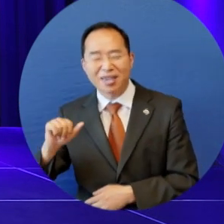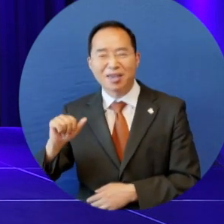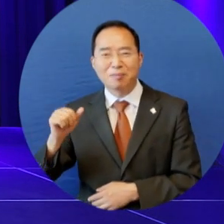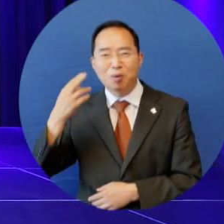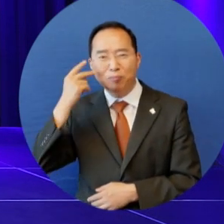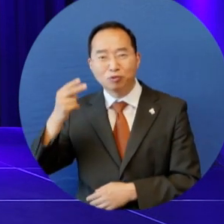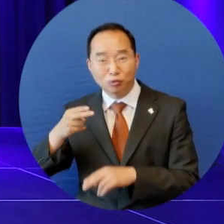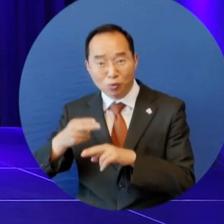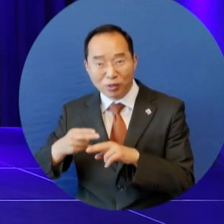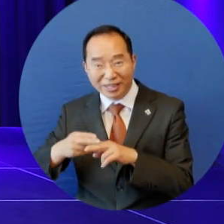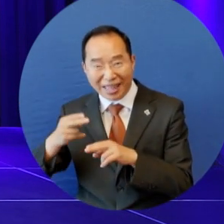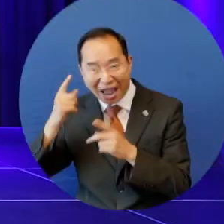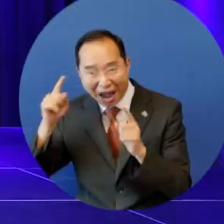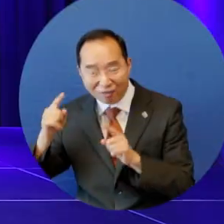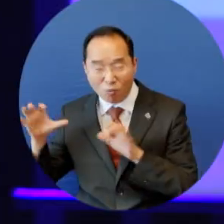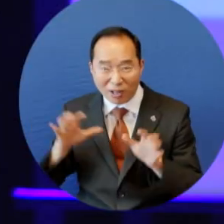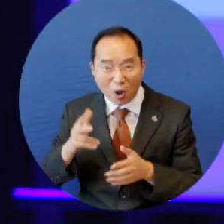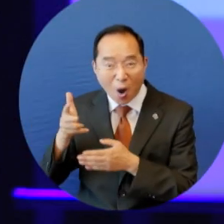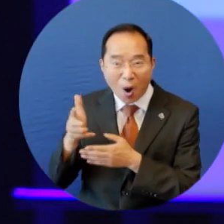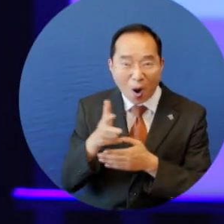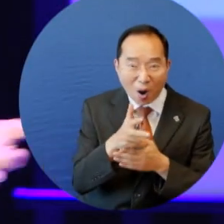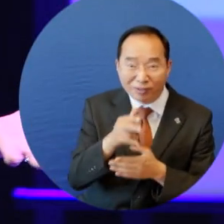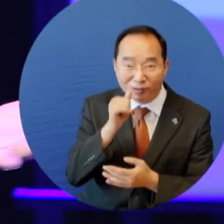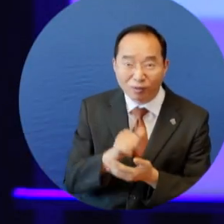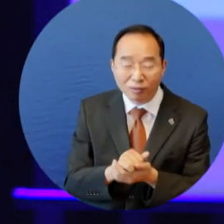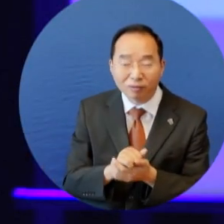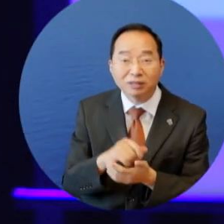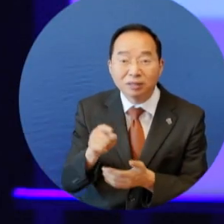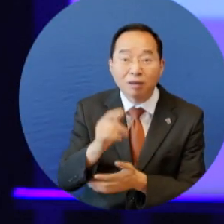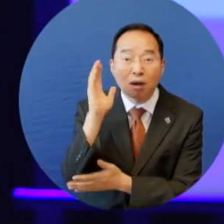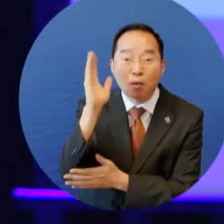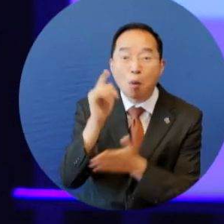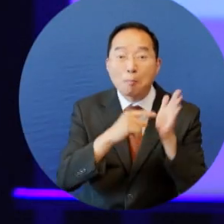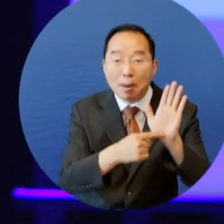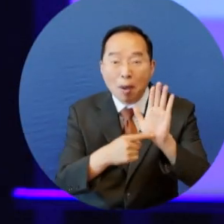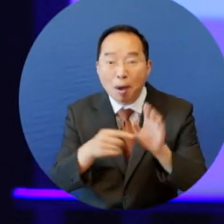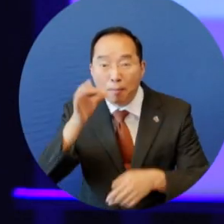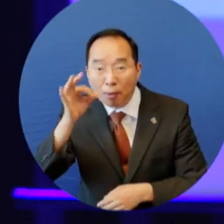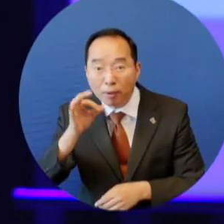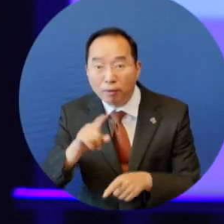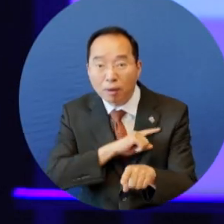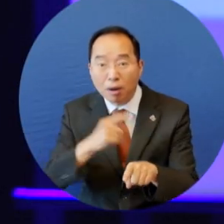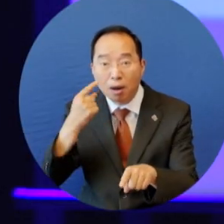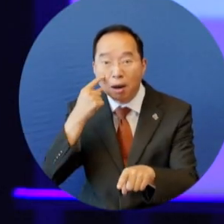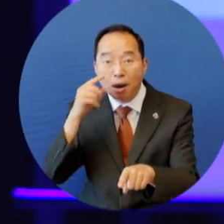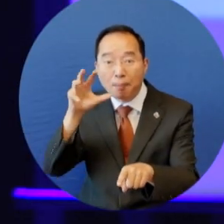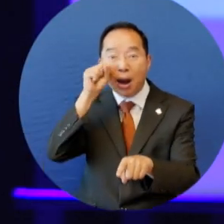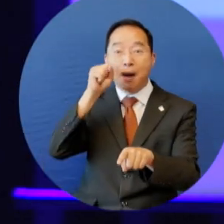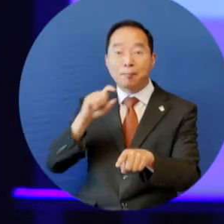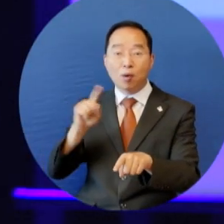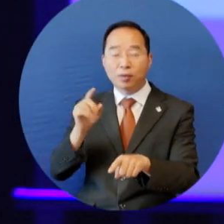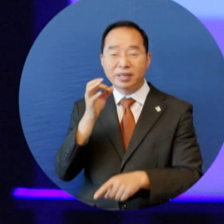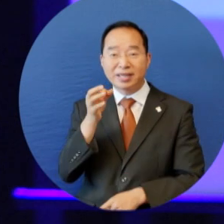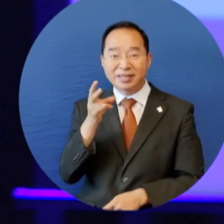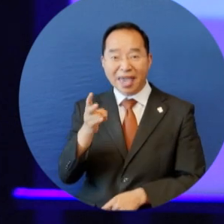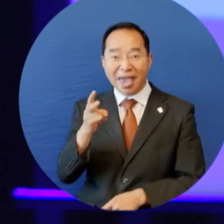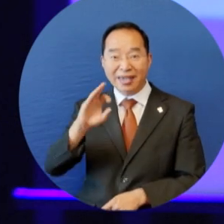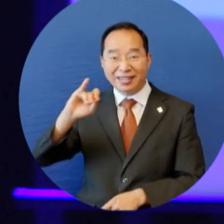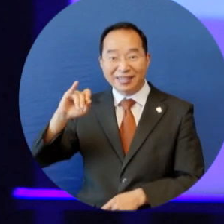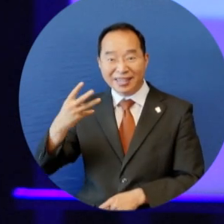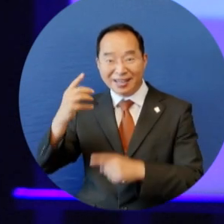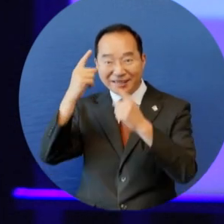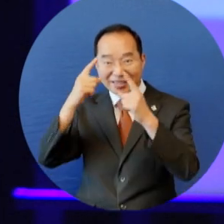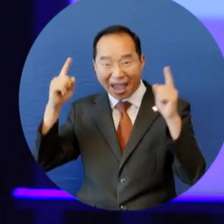뉴욕타임스에서 취재를 하러 나왔습니다. 그런데 이 발표 중에서 가장 인상 깊었던 발표가 있었는데요. 바로 예일